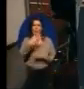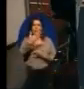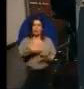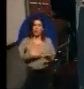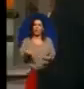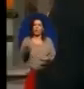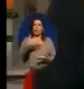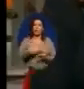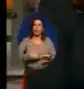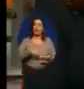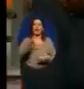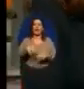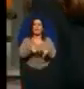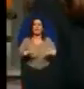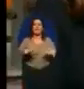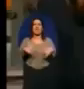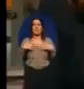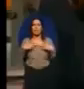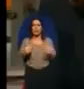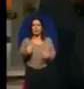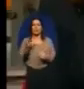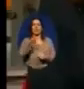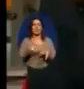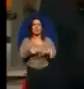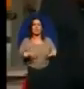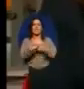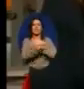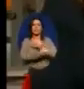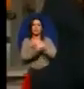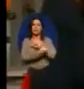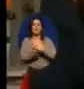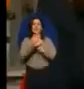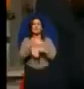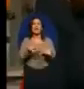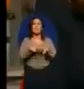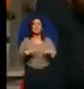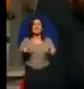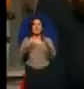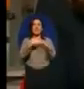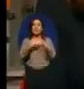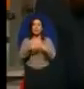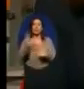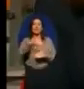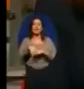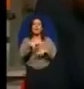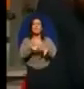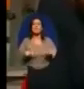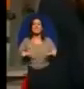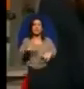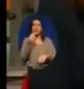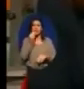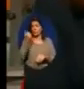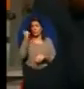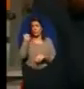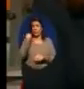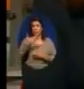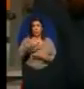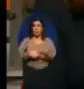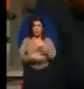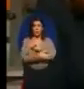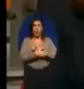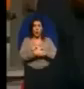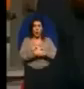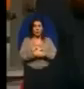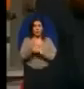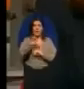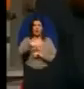גם על מצב שירותי הבריאות, גם על מצבם של הסטודנטים, גם על מצב הדיור, גם על מצב המזון. אתמול דוח העוני האלטרנטיבי, היום